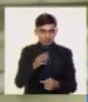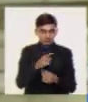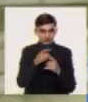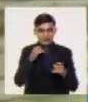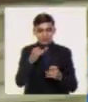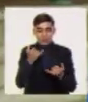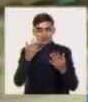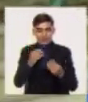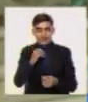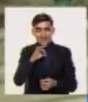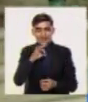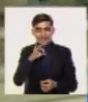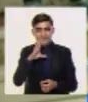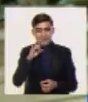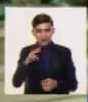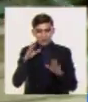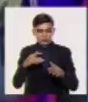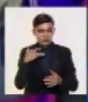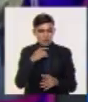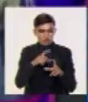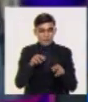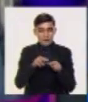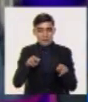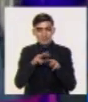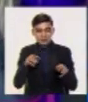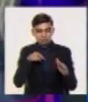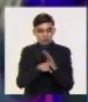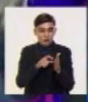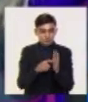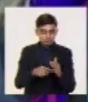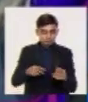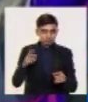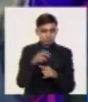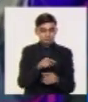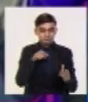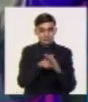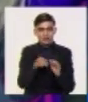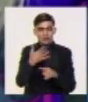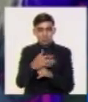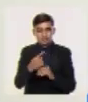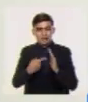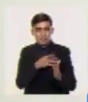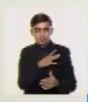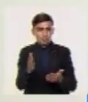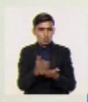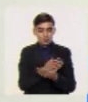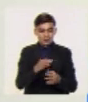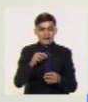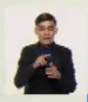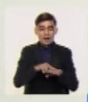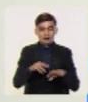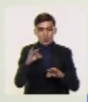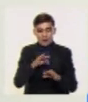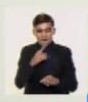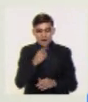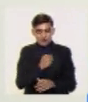кейін бүгінде Ереванда бірнеше мың адам премьер-министрдің отставкасын талап етіп, тағы да көшеге шықты. Полиция елдегі әскери жағдайды